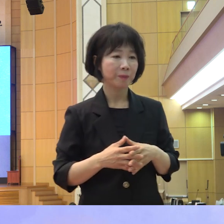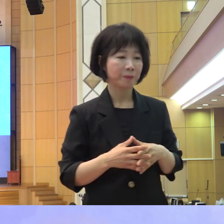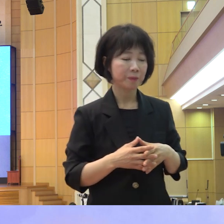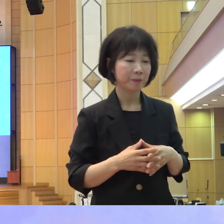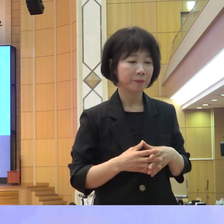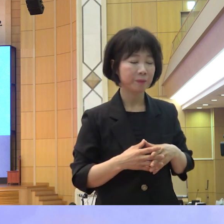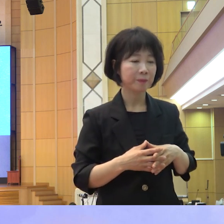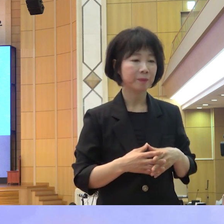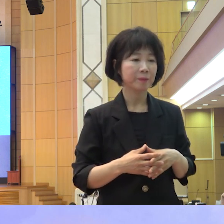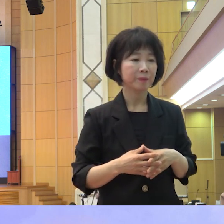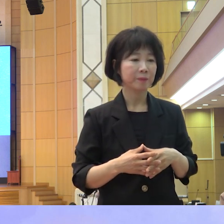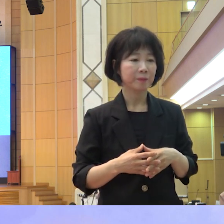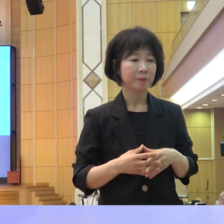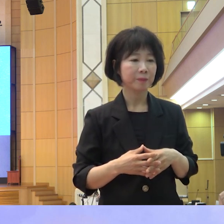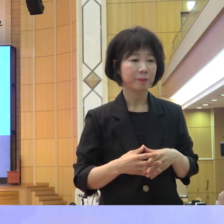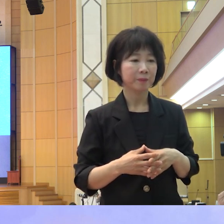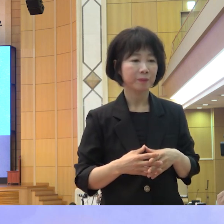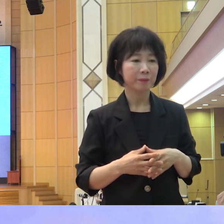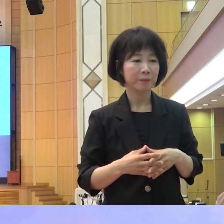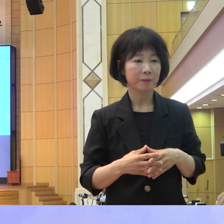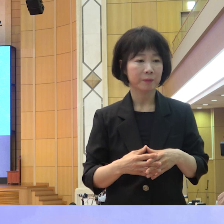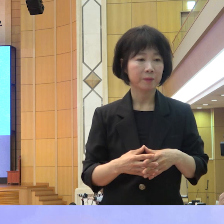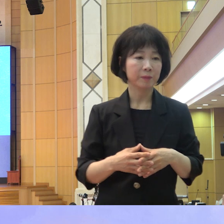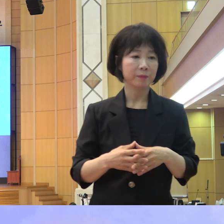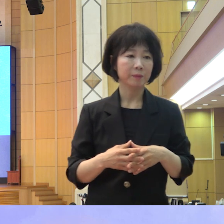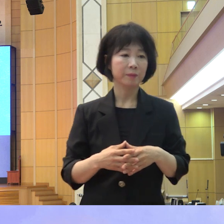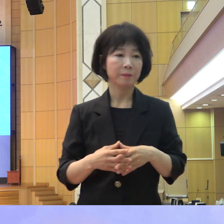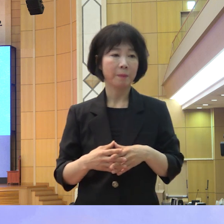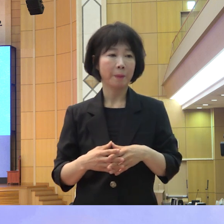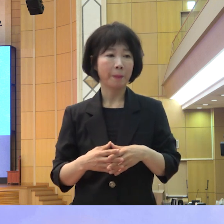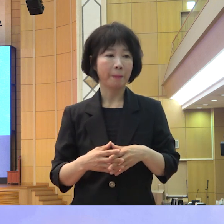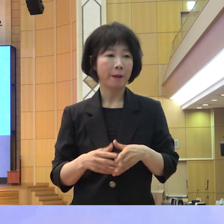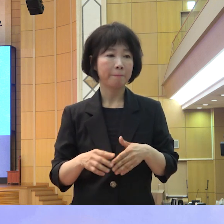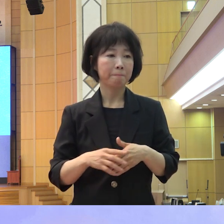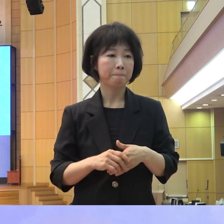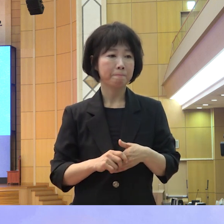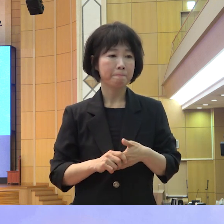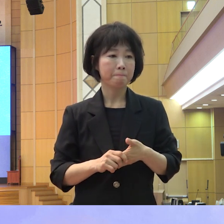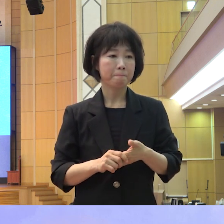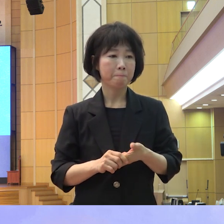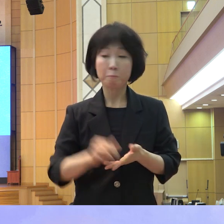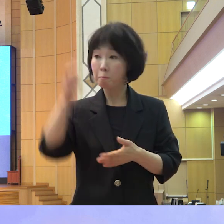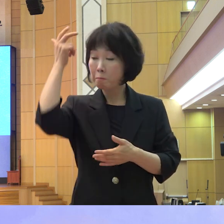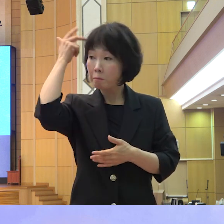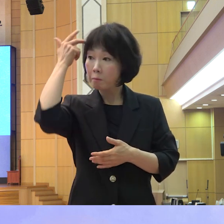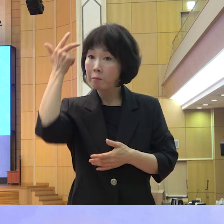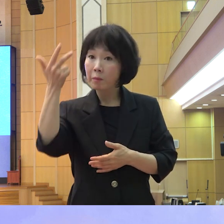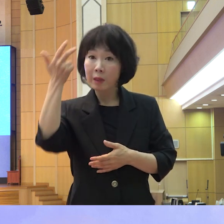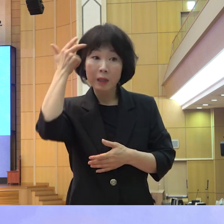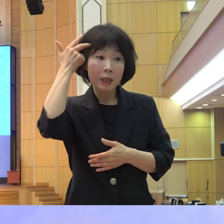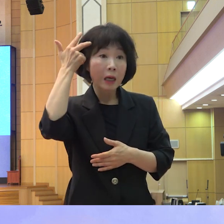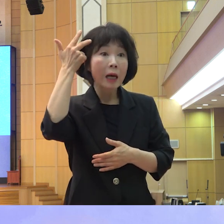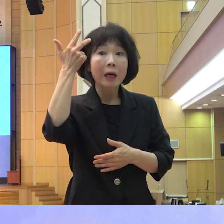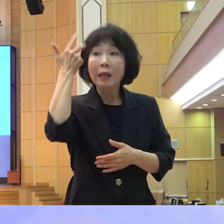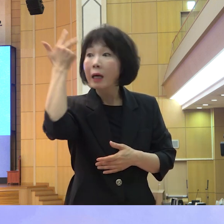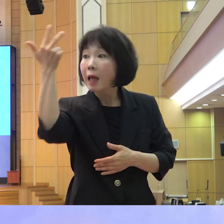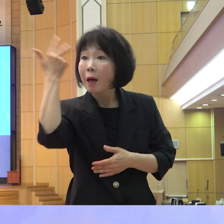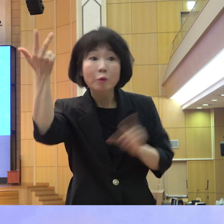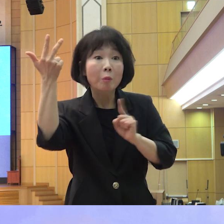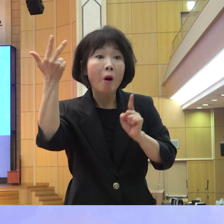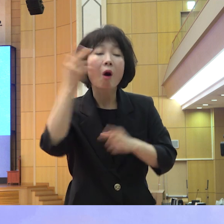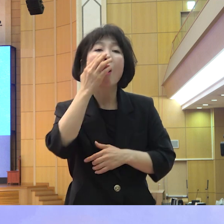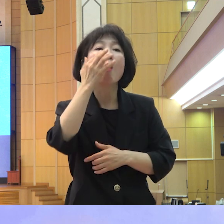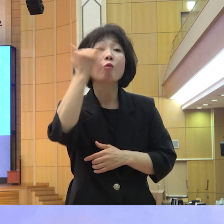받아가시기를 바라겠습니다. 다음 주 주일은 뭐 5월 달에는 정신이 없죠. 이제 어버이